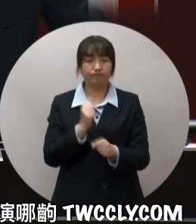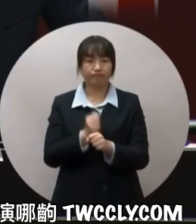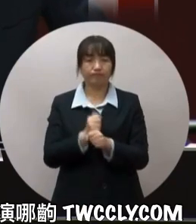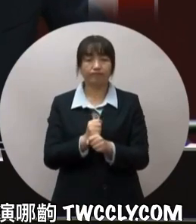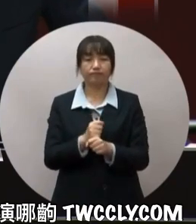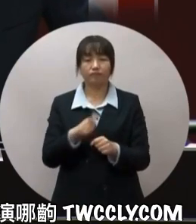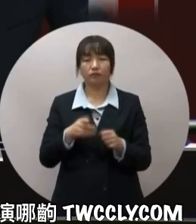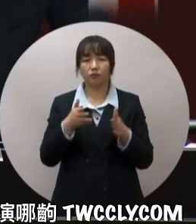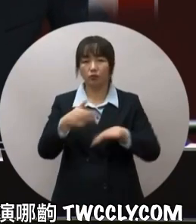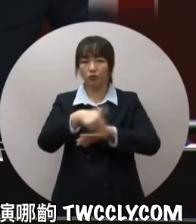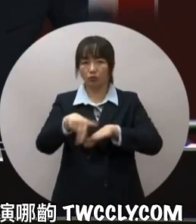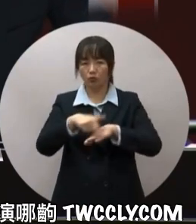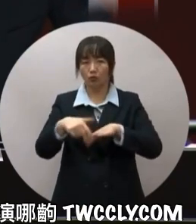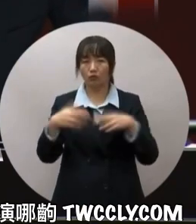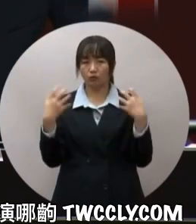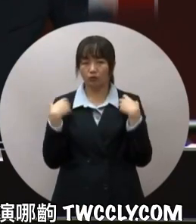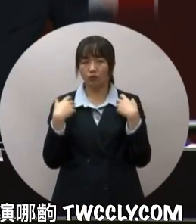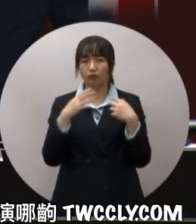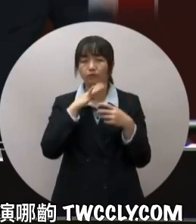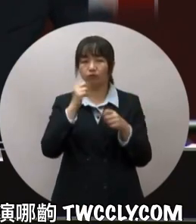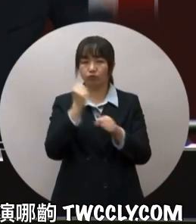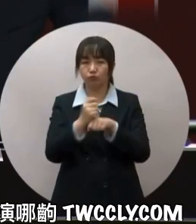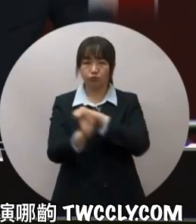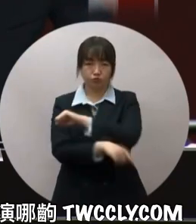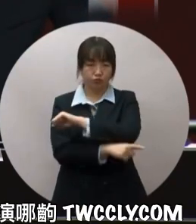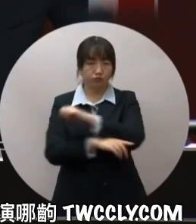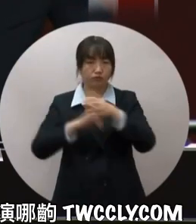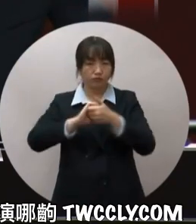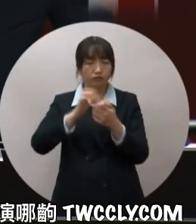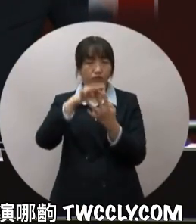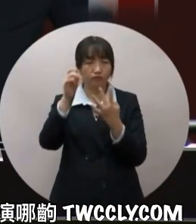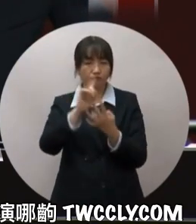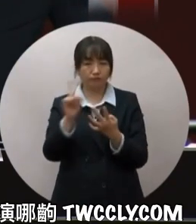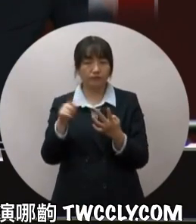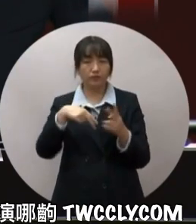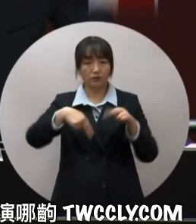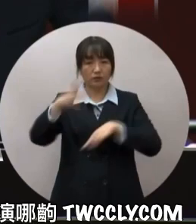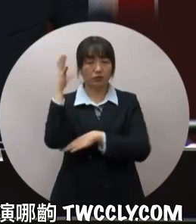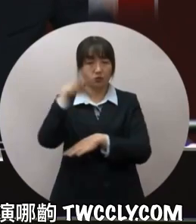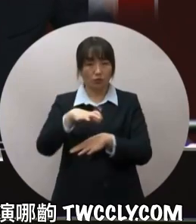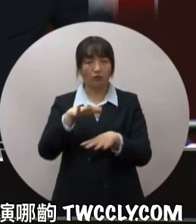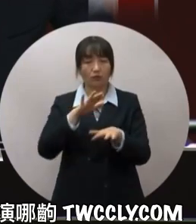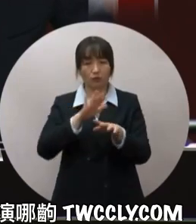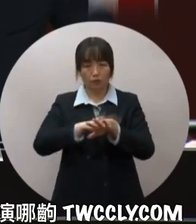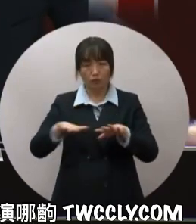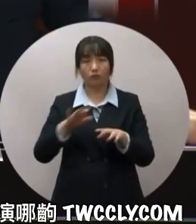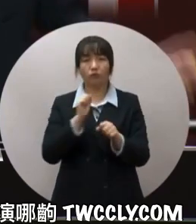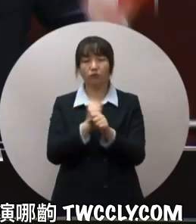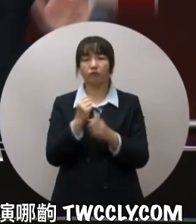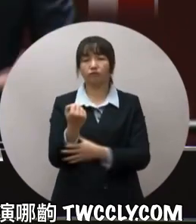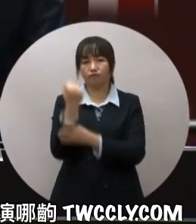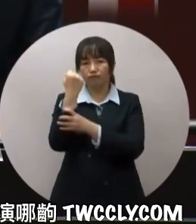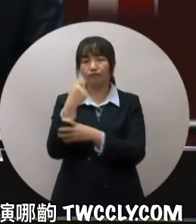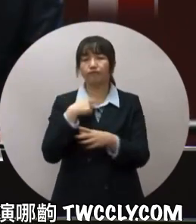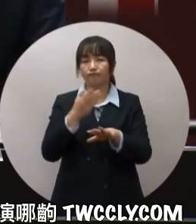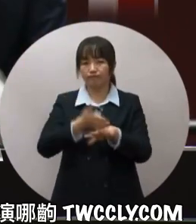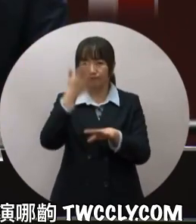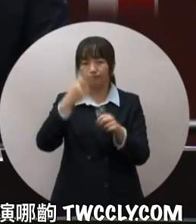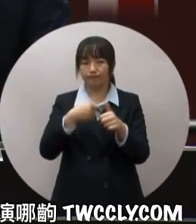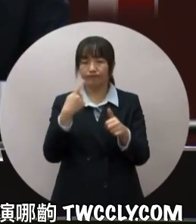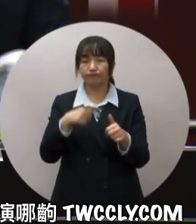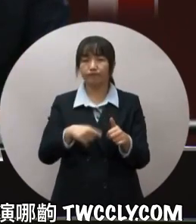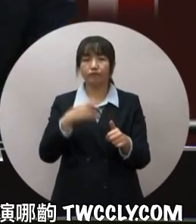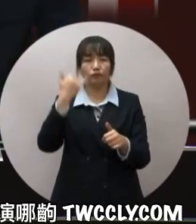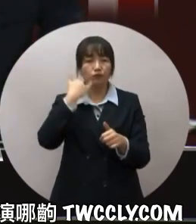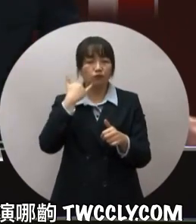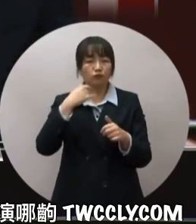對於我們的規劃部門來講不論規劃的結果是怎麼樣只要行政院認為可行我們就給他大力的支持那我非常的感謝我作